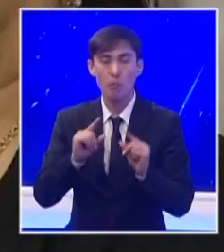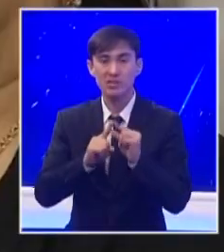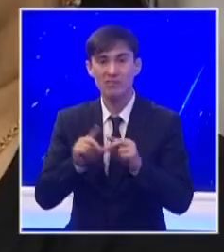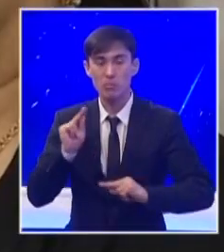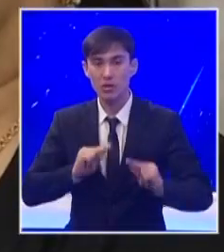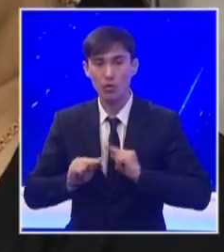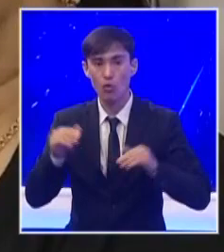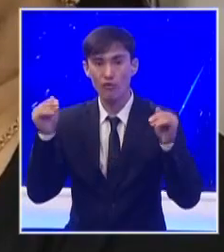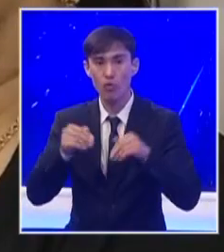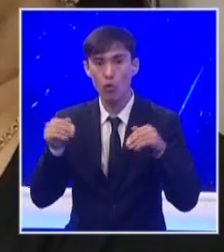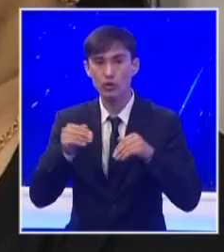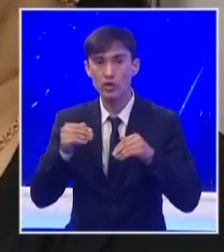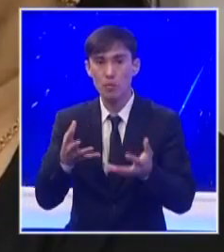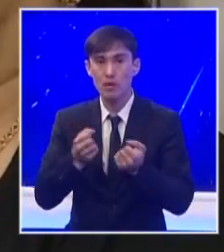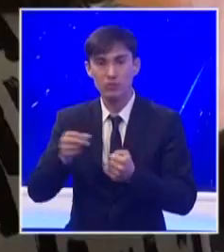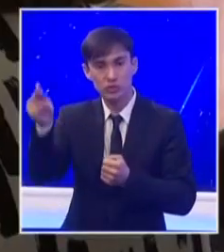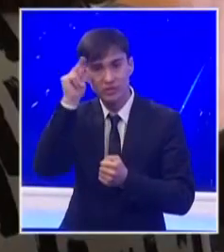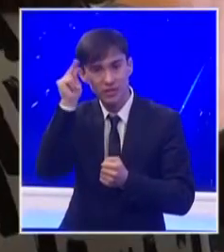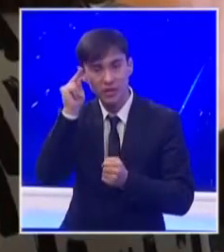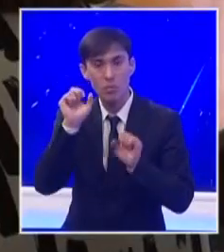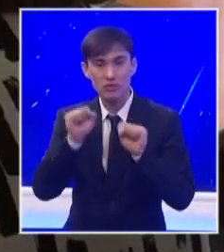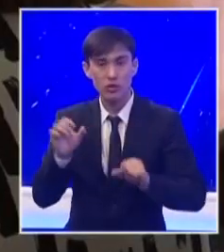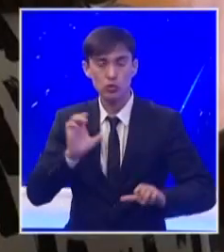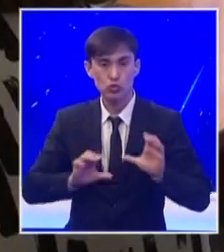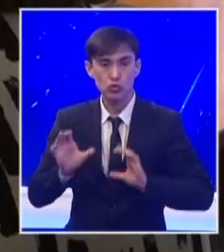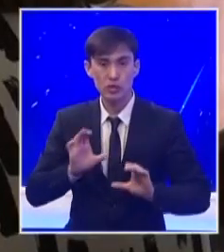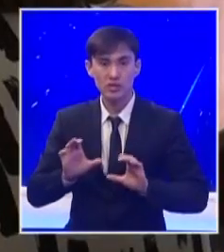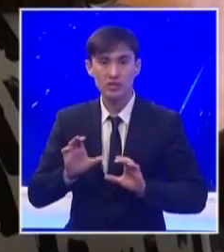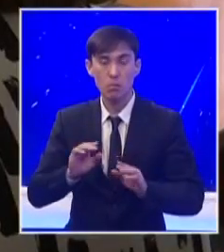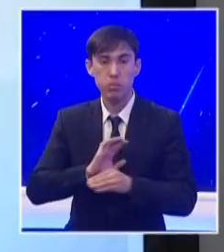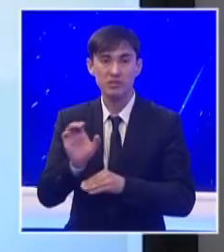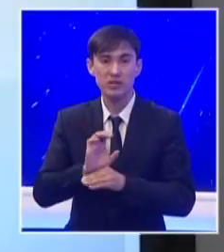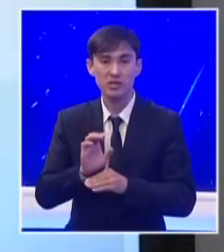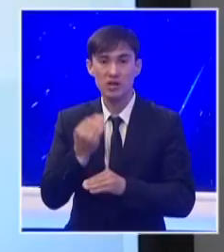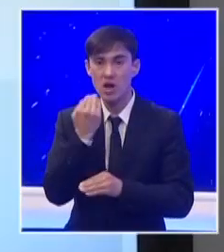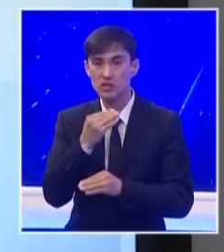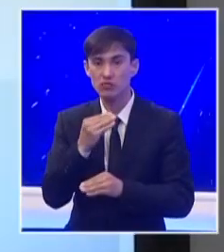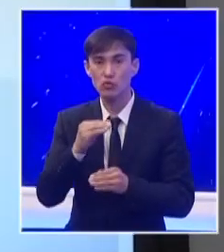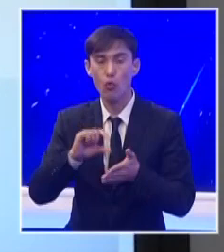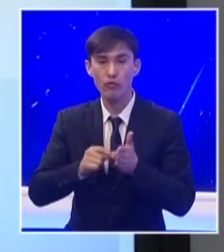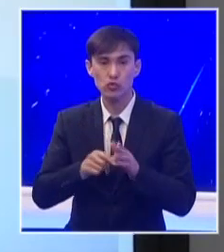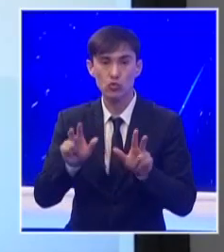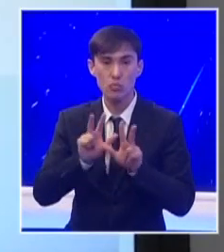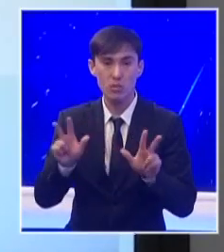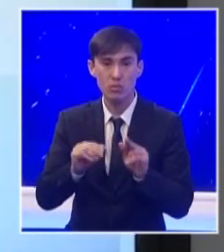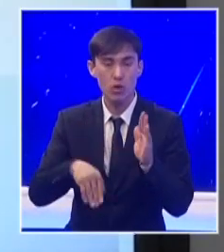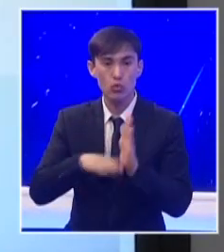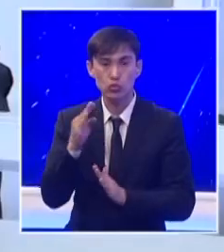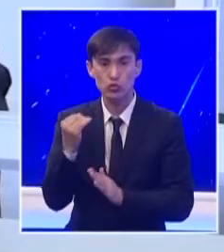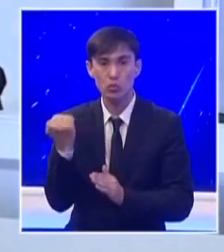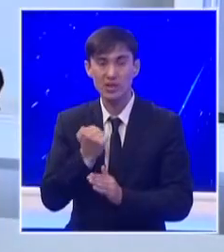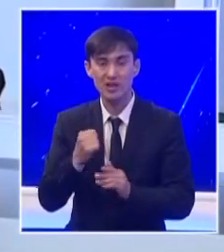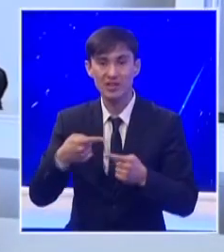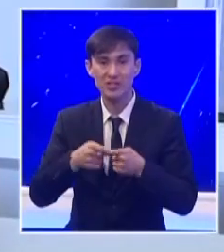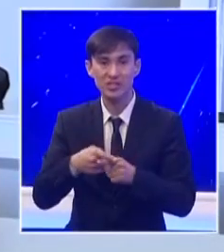словам педагогов колледжа, приобретенные знания позволяют студентам производить качественную офисную мебель. Благодаря улучшенной